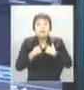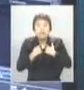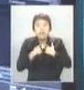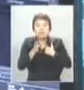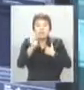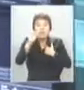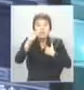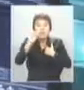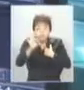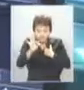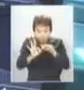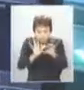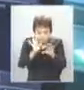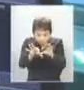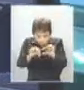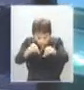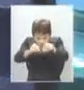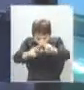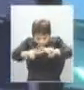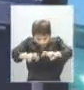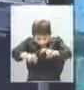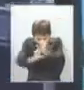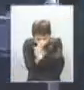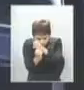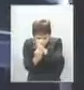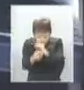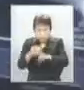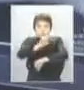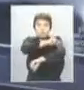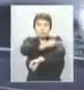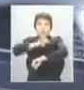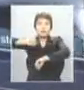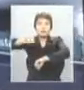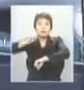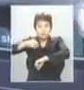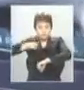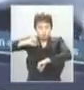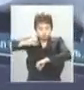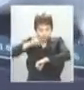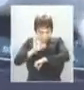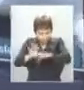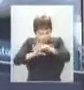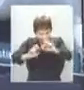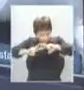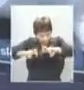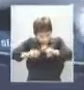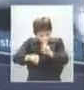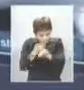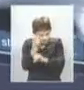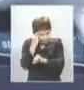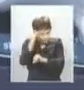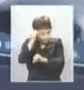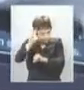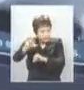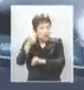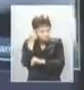อคุณทรงไปตรวจทโงพยาบาลจุลลงกรเพื่วิเคราะหาเชื้อคาดว่าจะทราบผลภายใน 3 วันใน